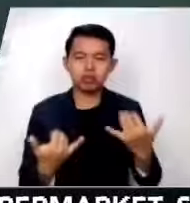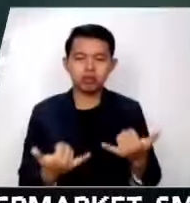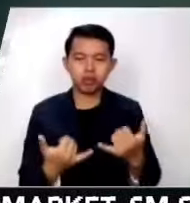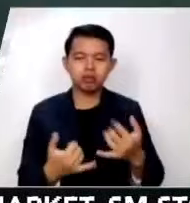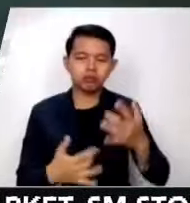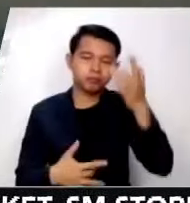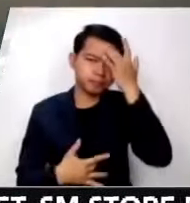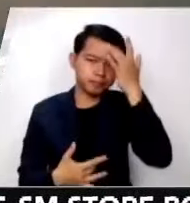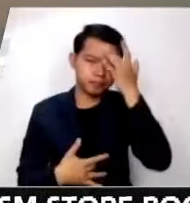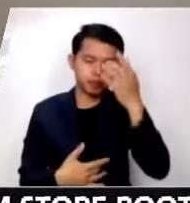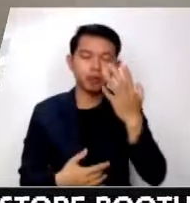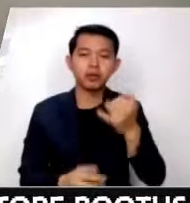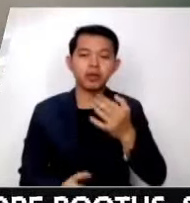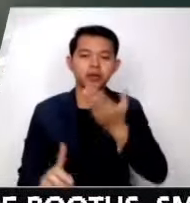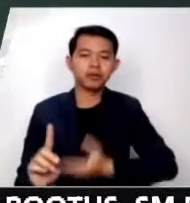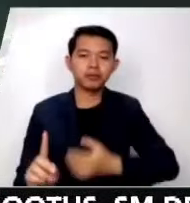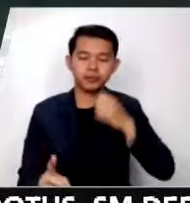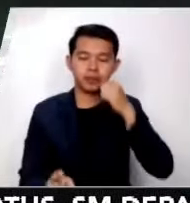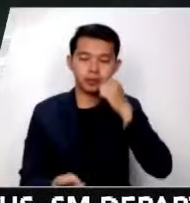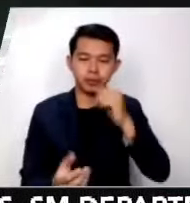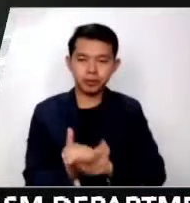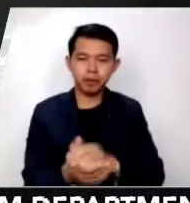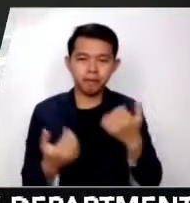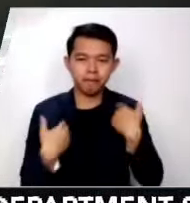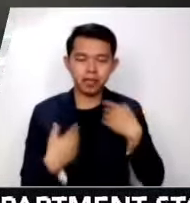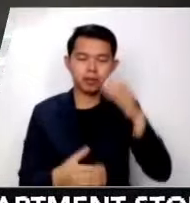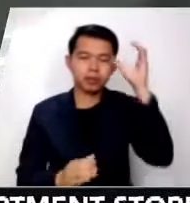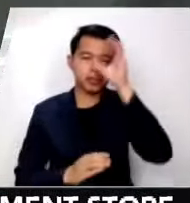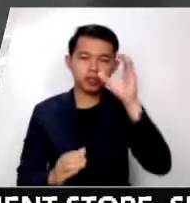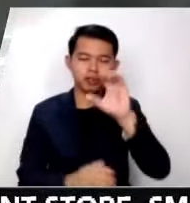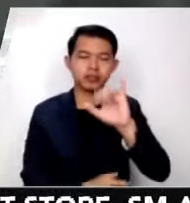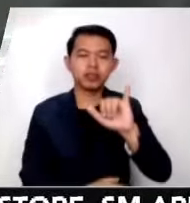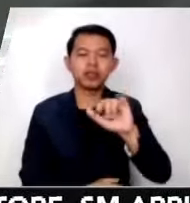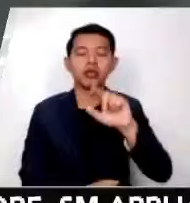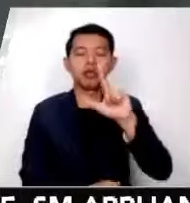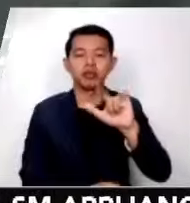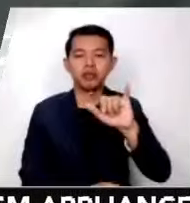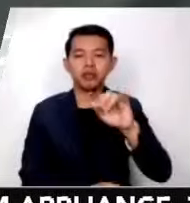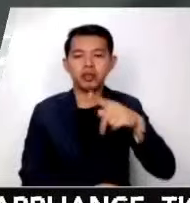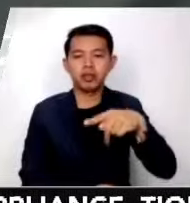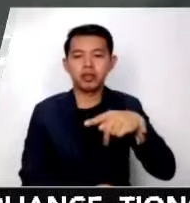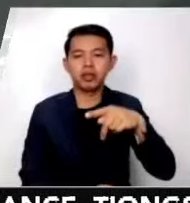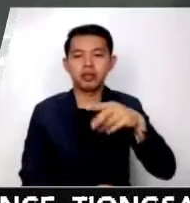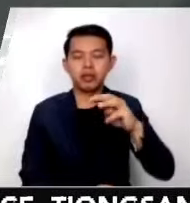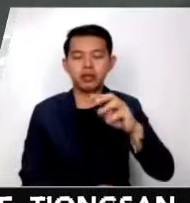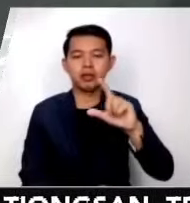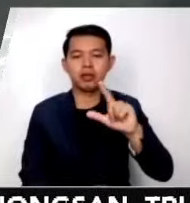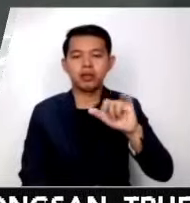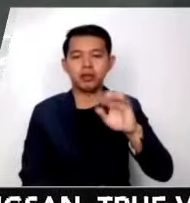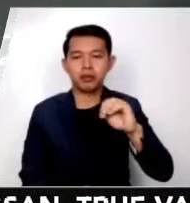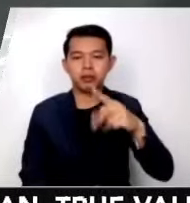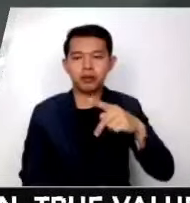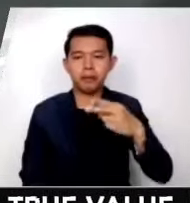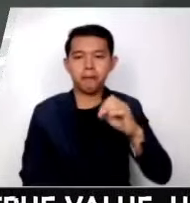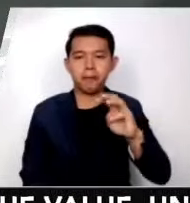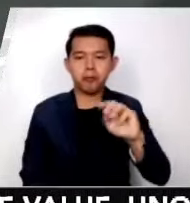Na-diagnose si Carla na may lymphoma cancer. Gusto kong samahan si Mrs. sa laban na kinakaharap niya,